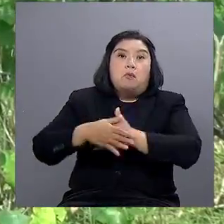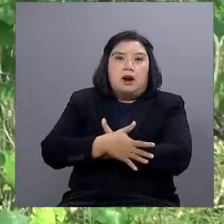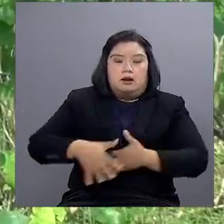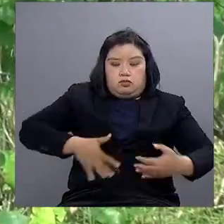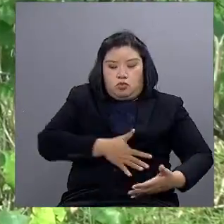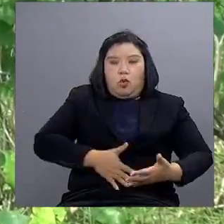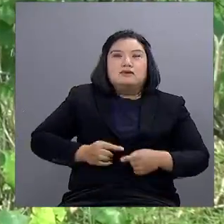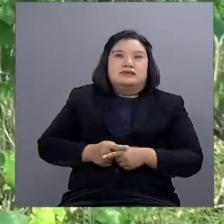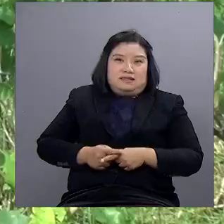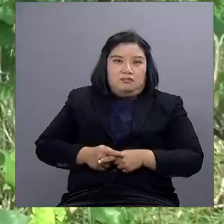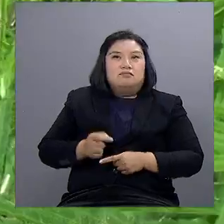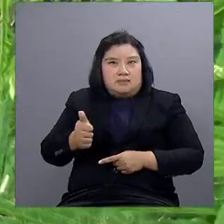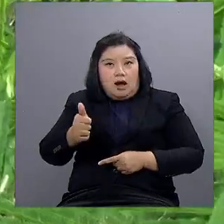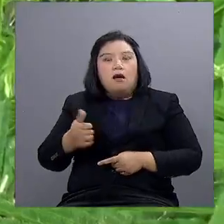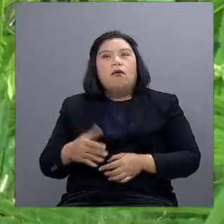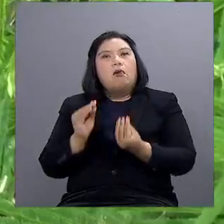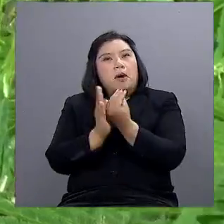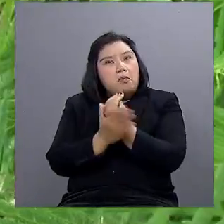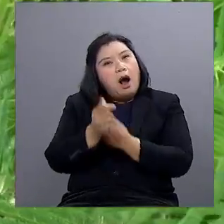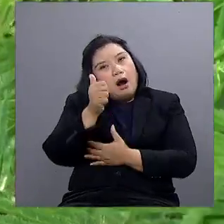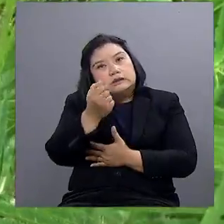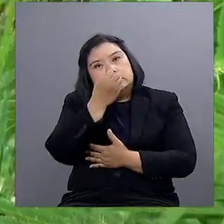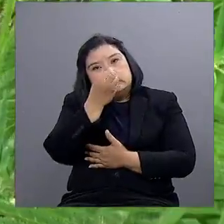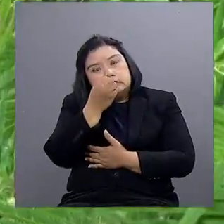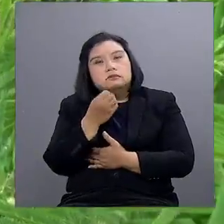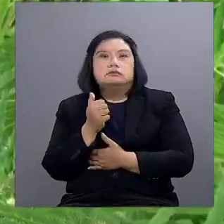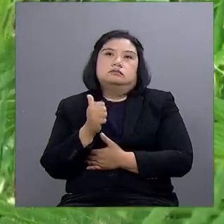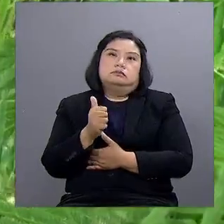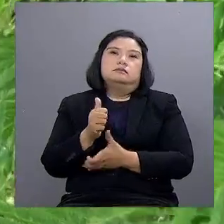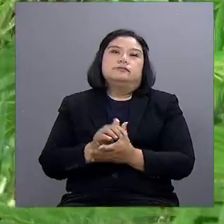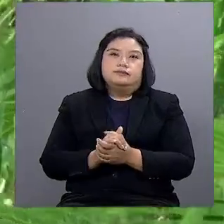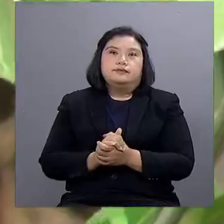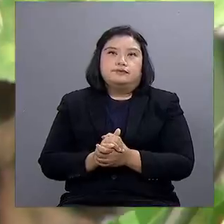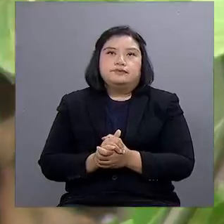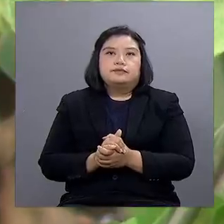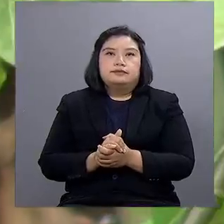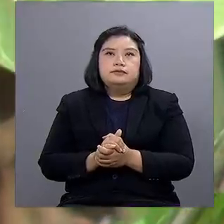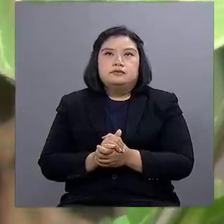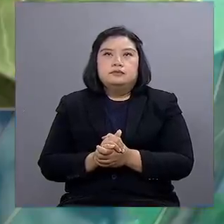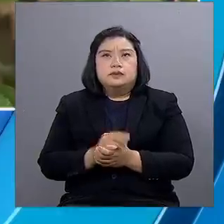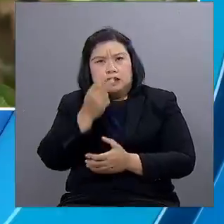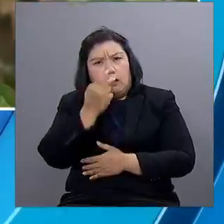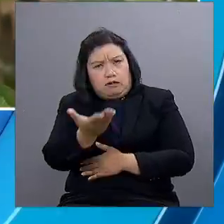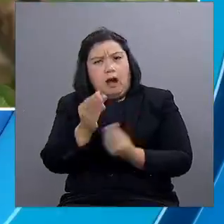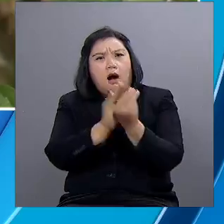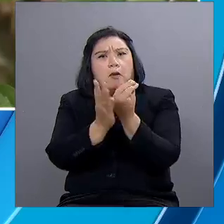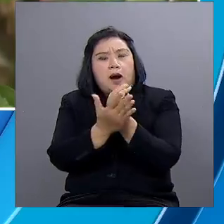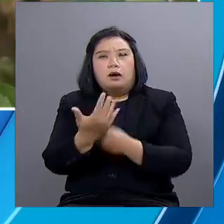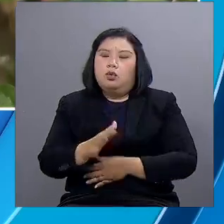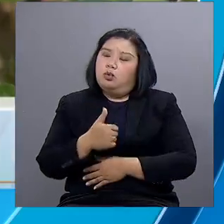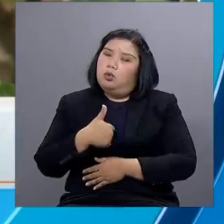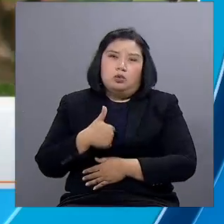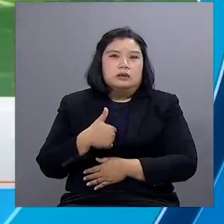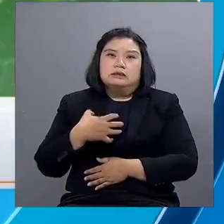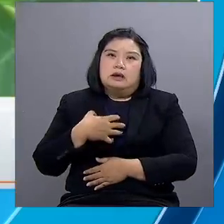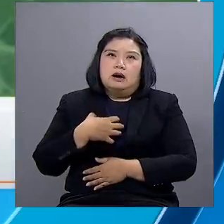าเป็นพืชผักที่มีคุณค่าทางอาหารสูงมากๆอีกชนิดหนึ่งเลยครับ แหมเห็นยอดผักแบบนี้ทีไรก็ใจอ่อนนะครับหัวเนี่ยก็ไม่ได้คิดหรอกครับว่